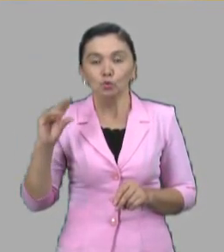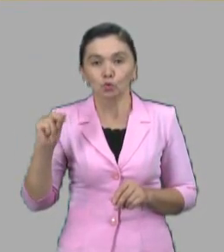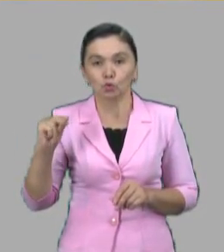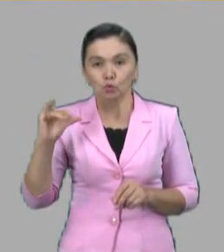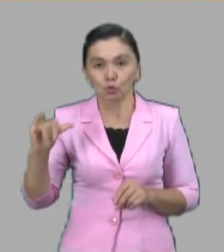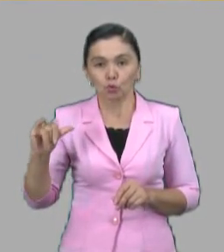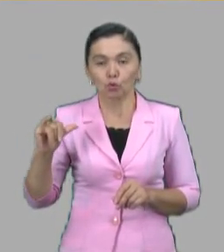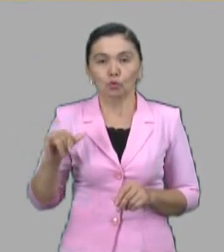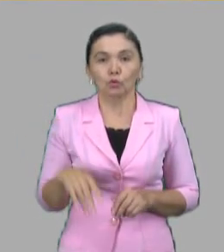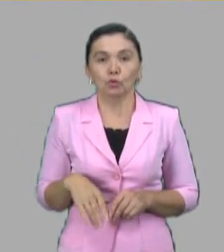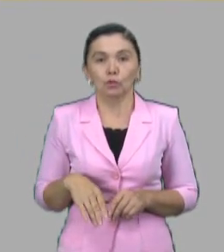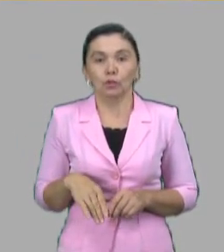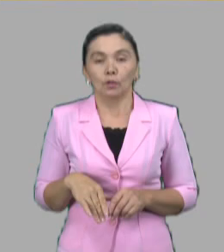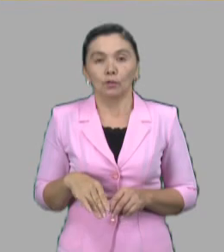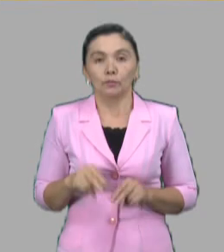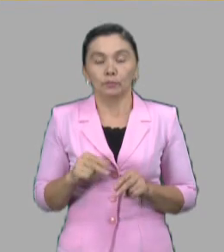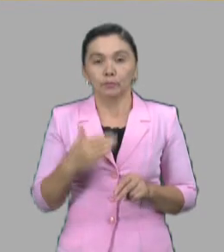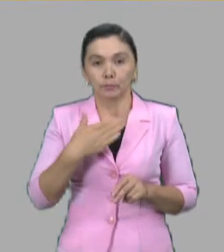Машыктыруучу.